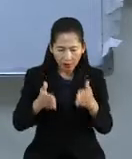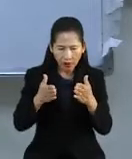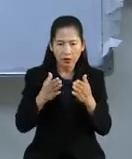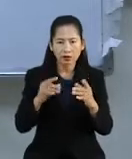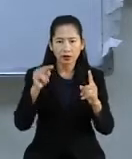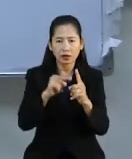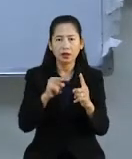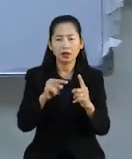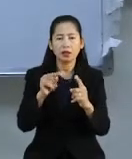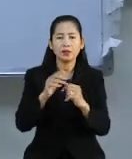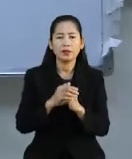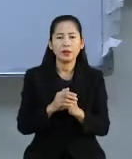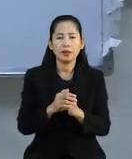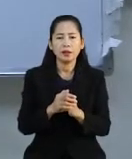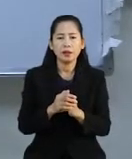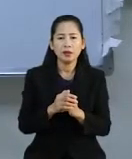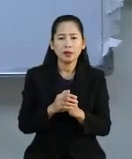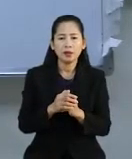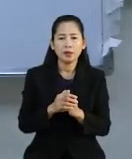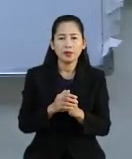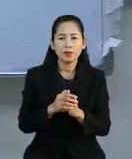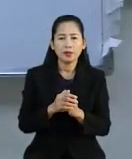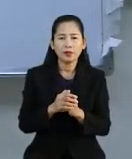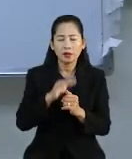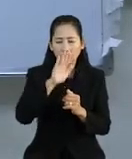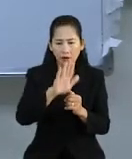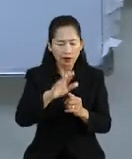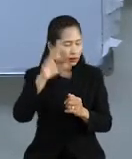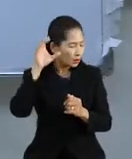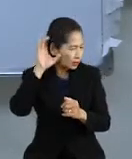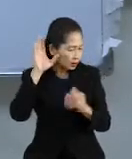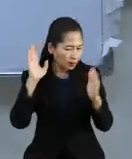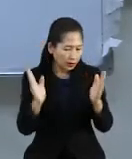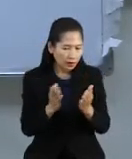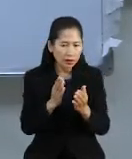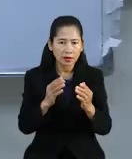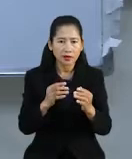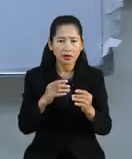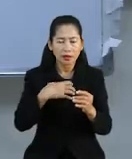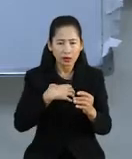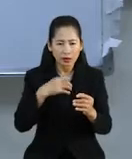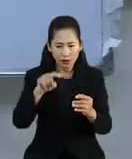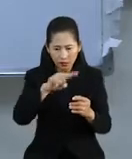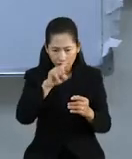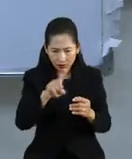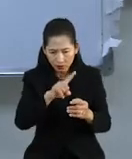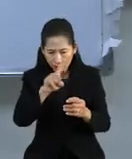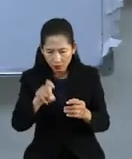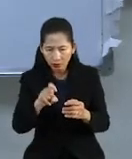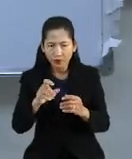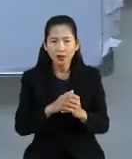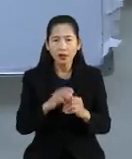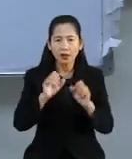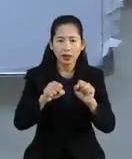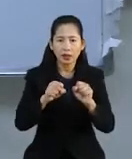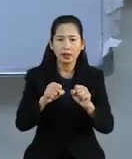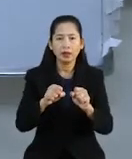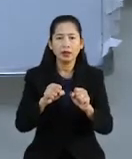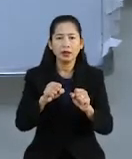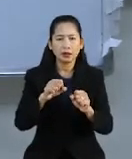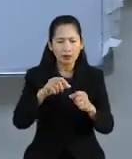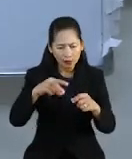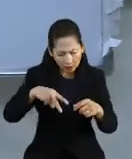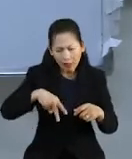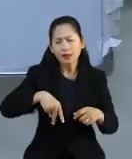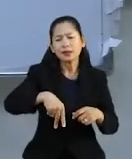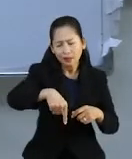ở tập đó tì đau nần, chà. Chẳng con thử sắp tâm ca này nôn được bọn này để con trong xuống. Về để con xuống. Còn ai ta ơ, không mỗi đa